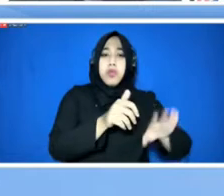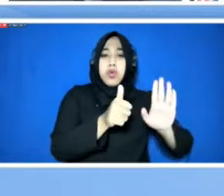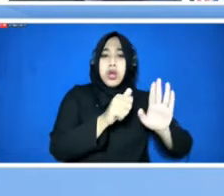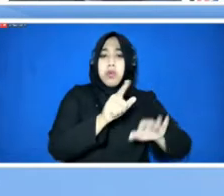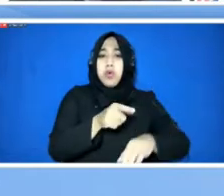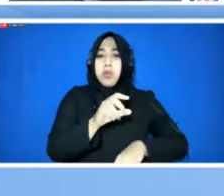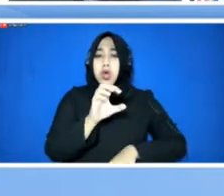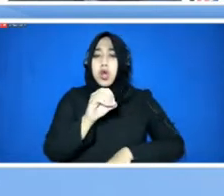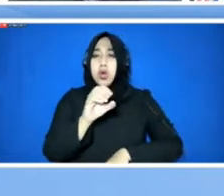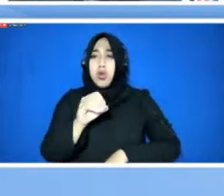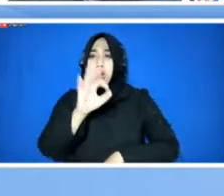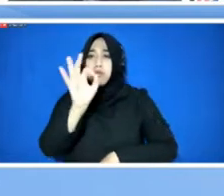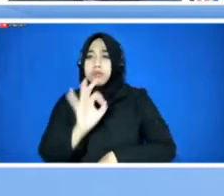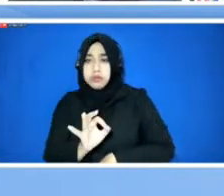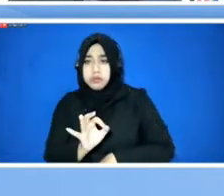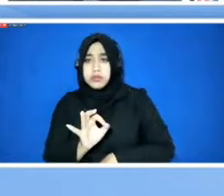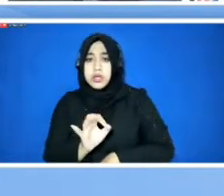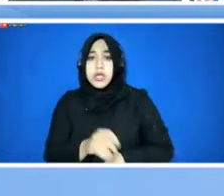46,05% dan